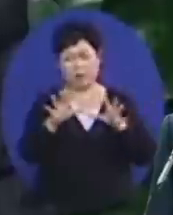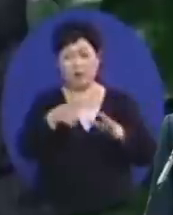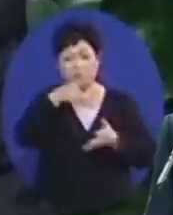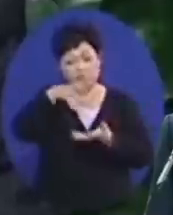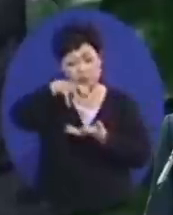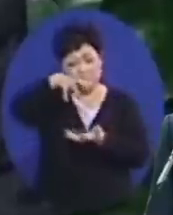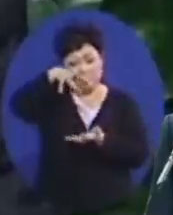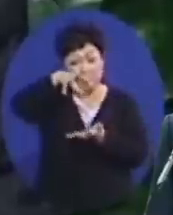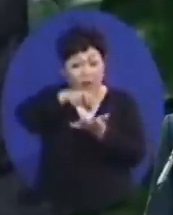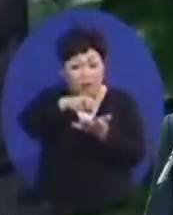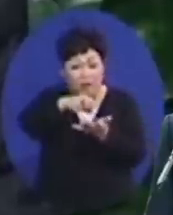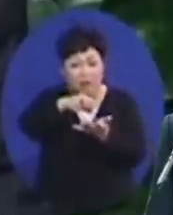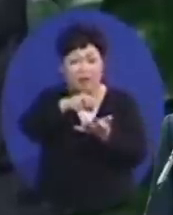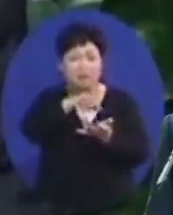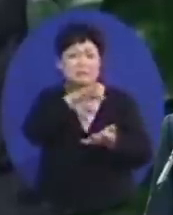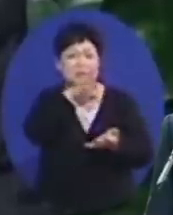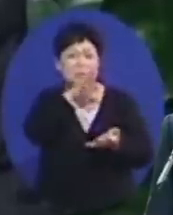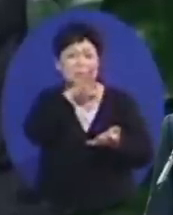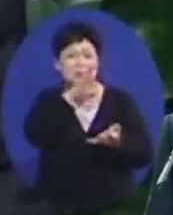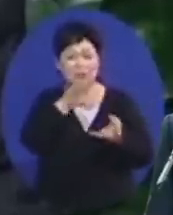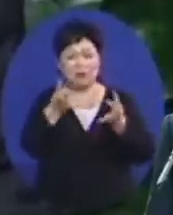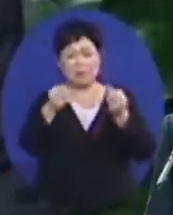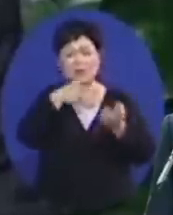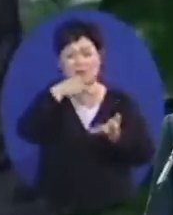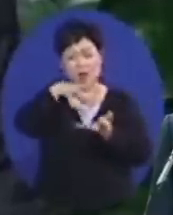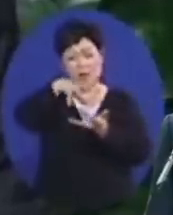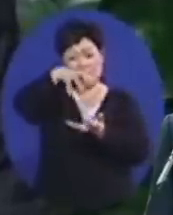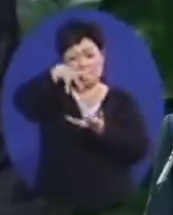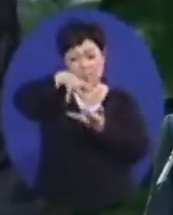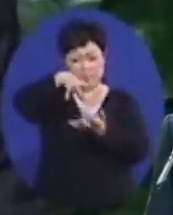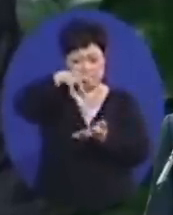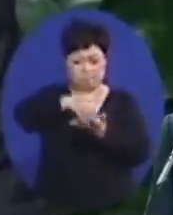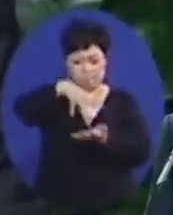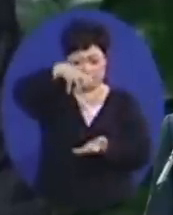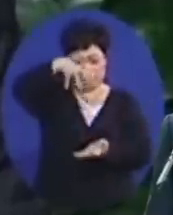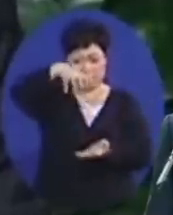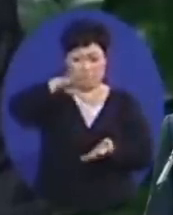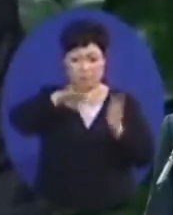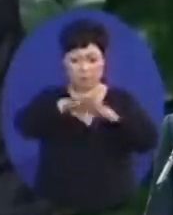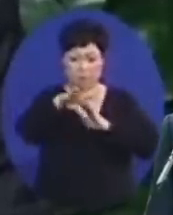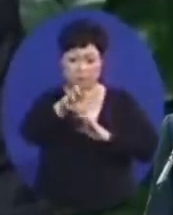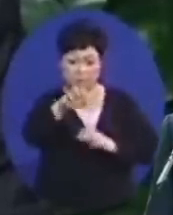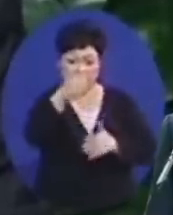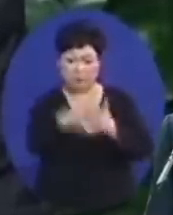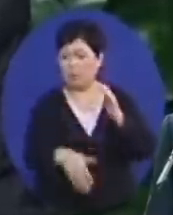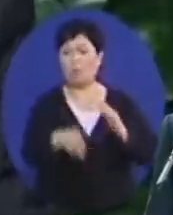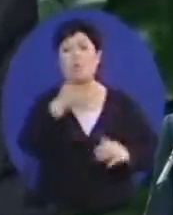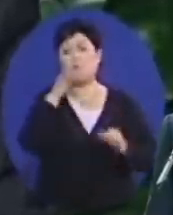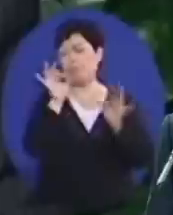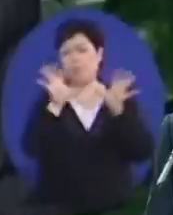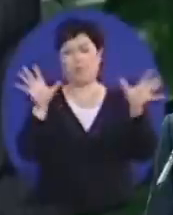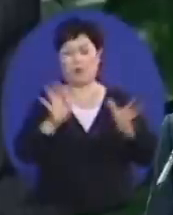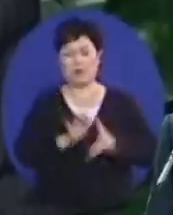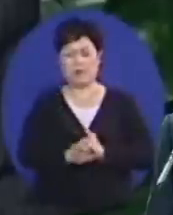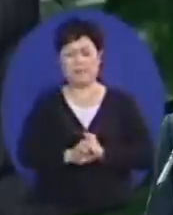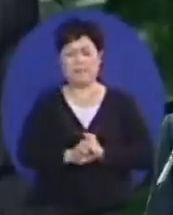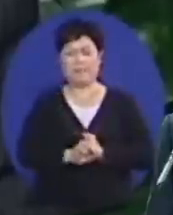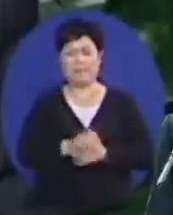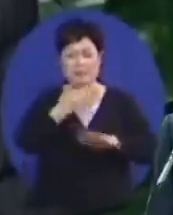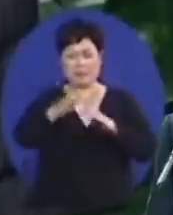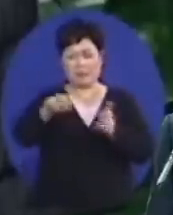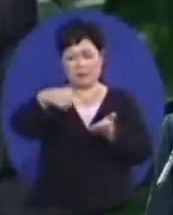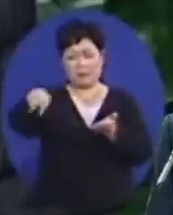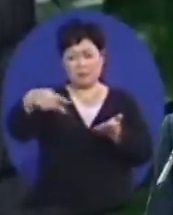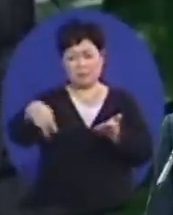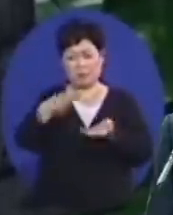보십시오. 굉장히 많은 물거품도 손으로 잡으면 하나도 남는 것이 없습니다. 이 탕자의